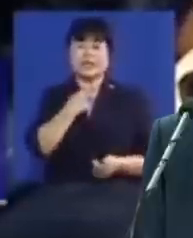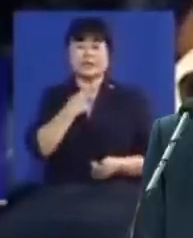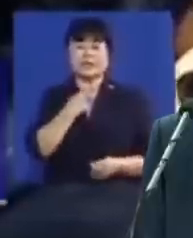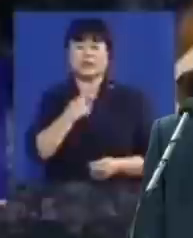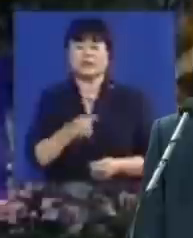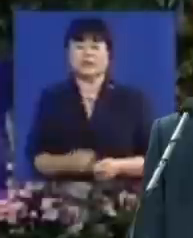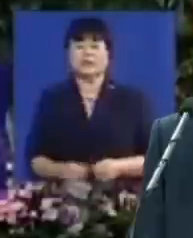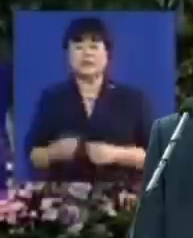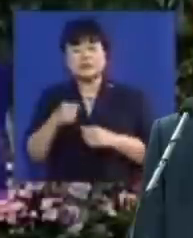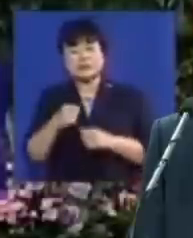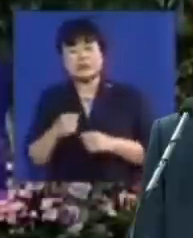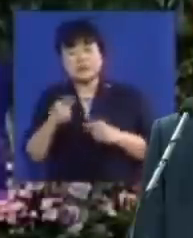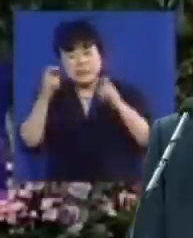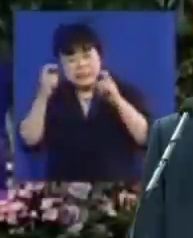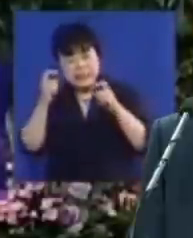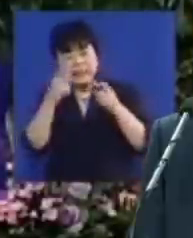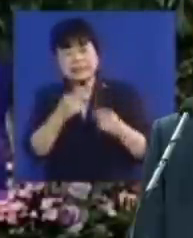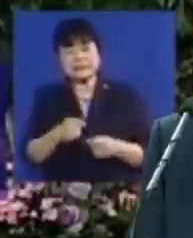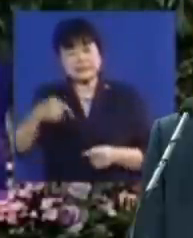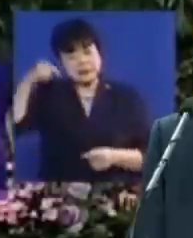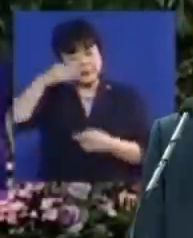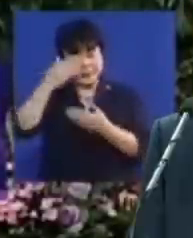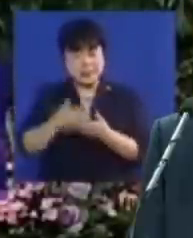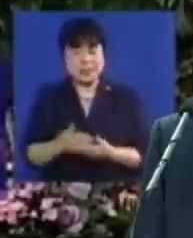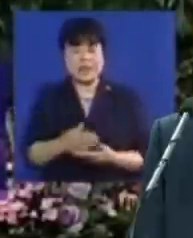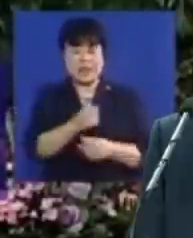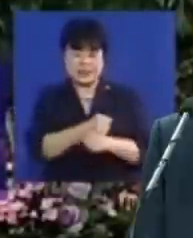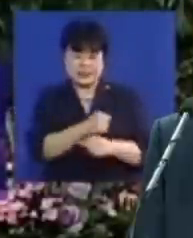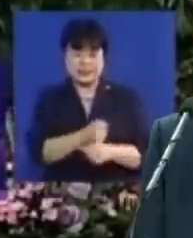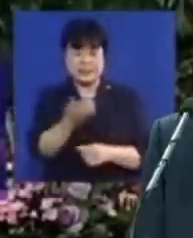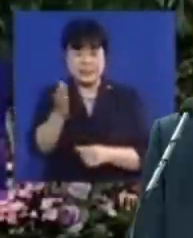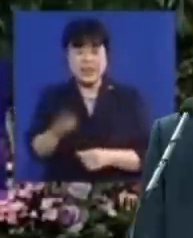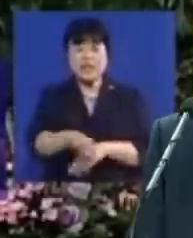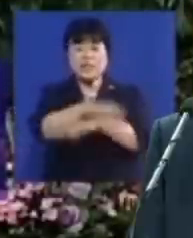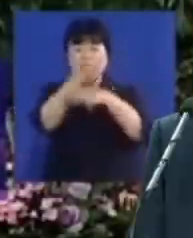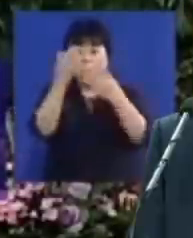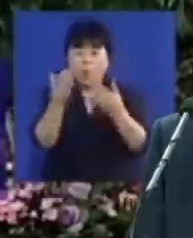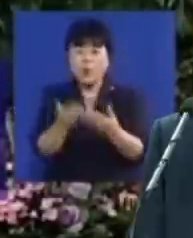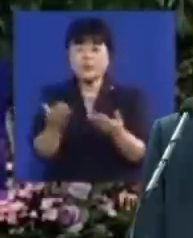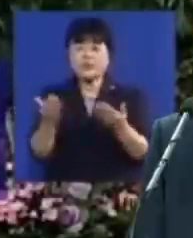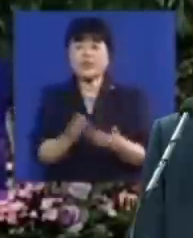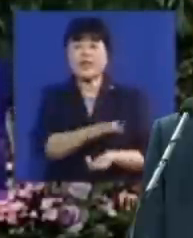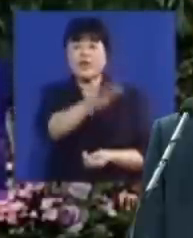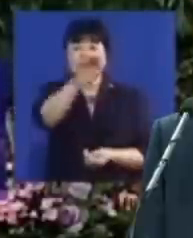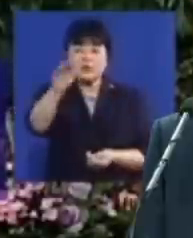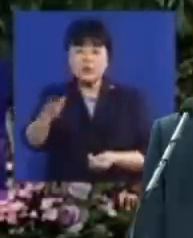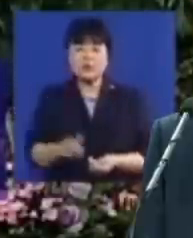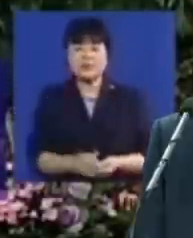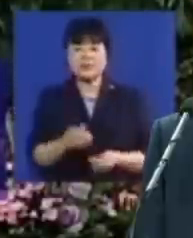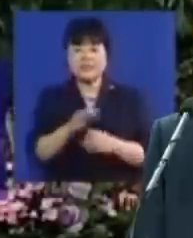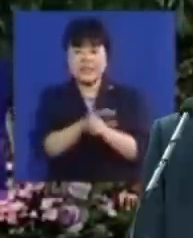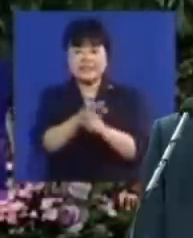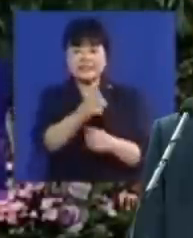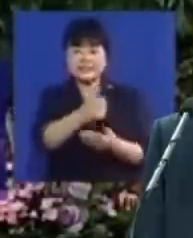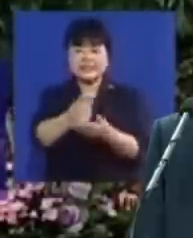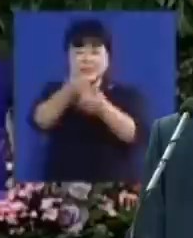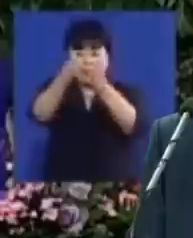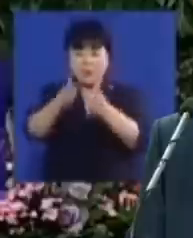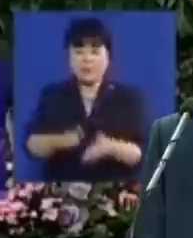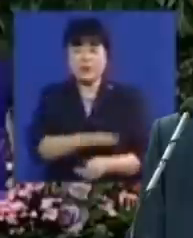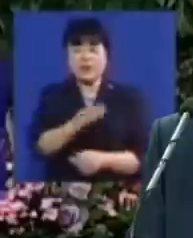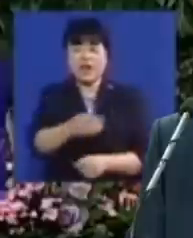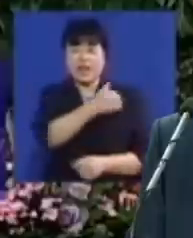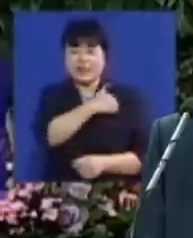되며 도살당할 양같이 여김을 받았나이다 함과 같으니라. 그러나 이 모든 일에 우리를 사랑하시는 이로